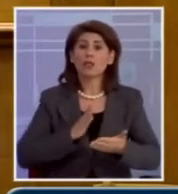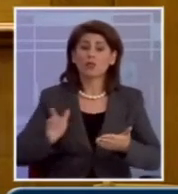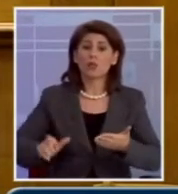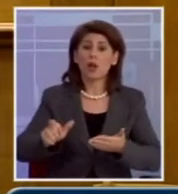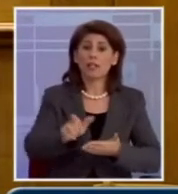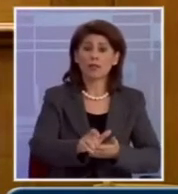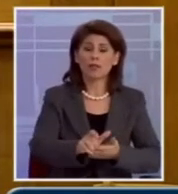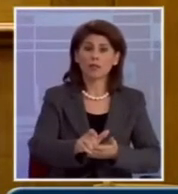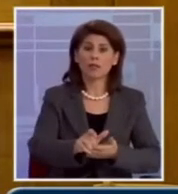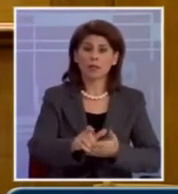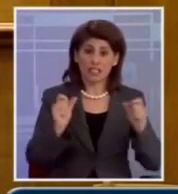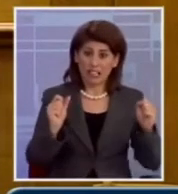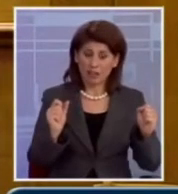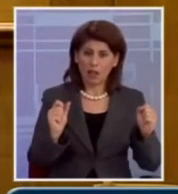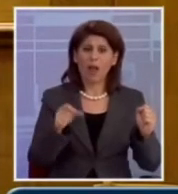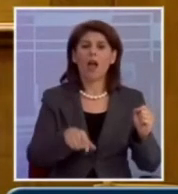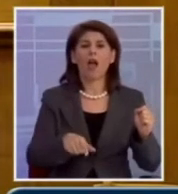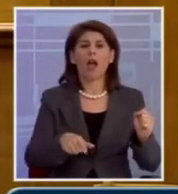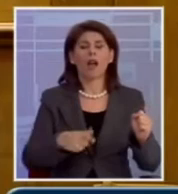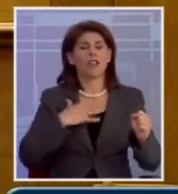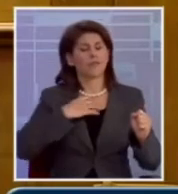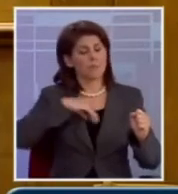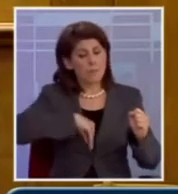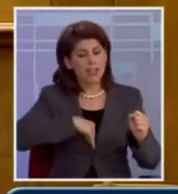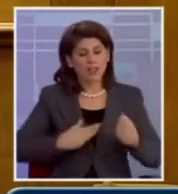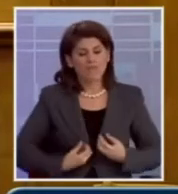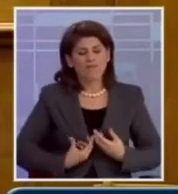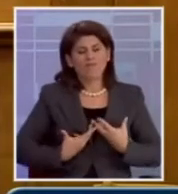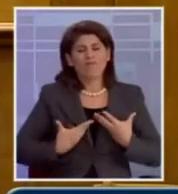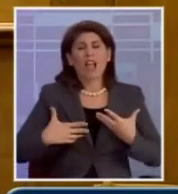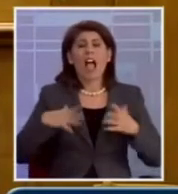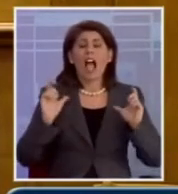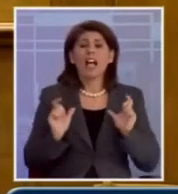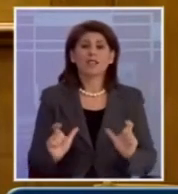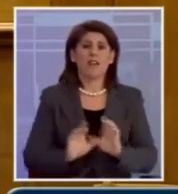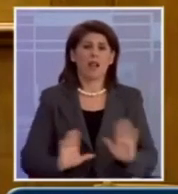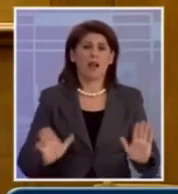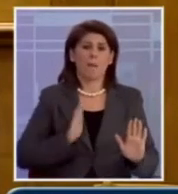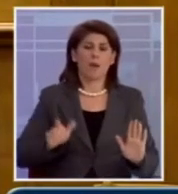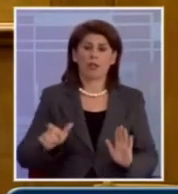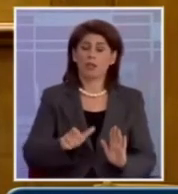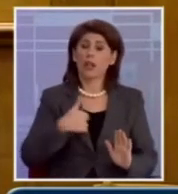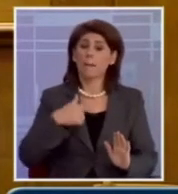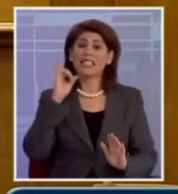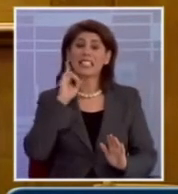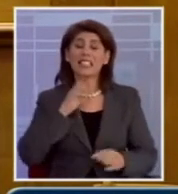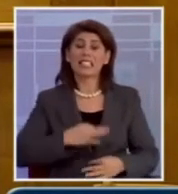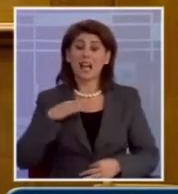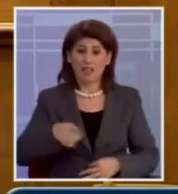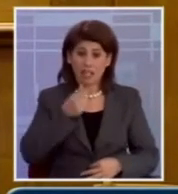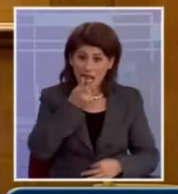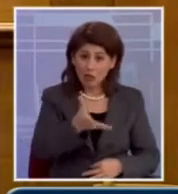πολίτες, τότε παράγεις ασφάλεια στους πολίτες. Και εμείς, κυρίες και κύριοι, δεν θεωρούμε ότι οι δαπάνες